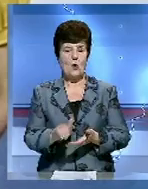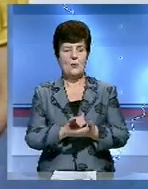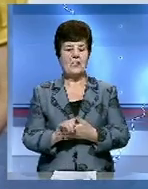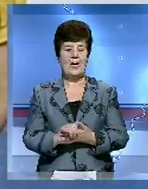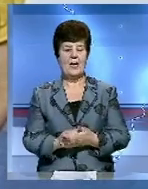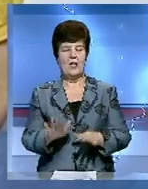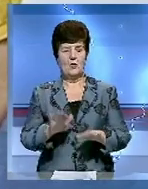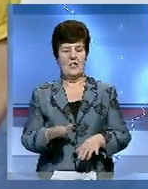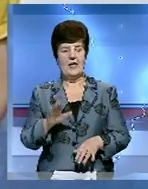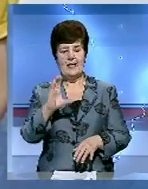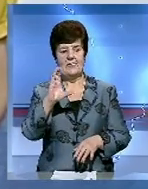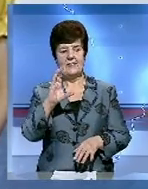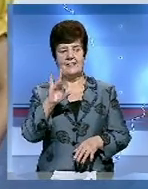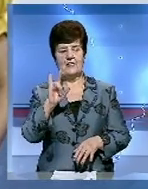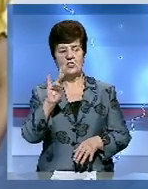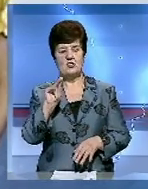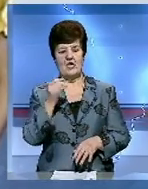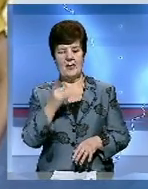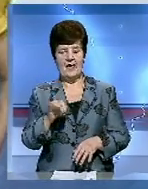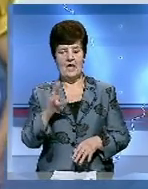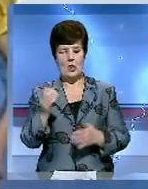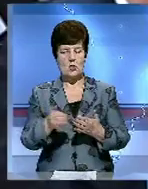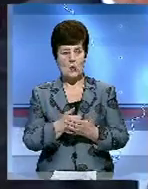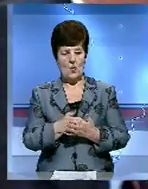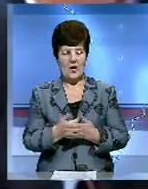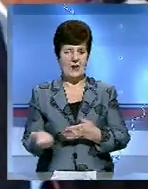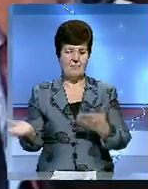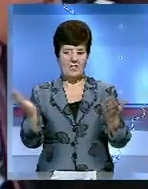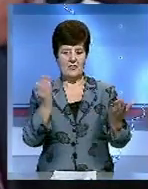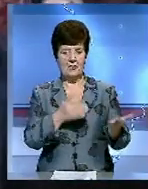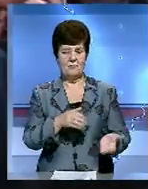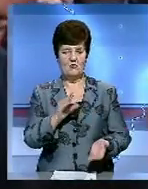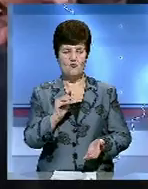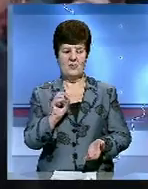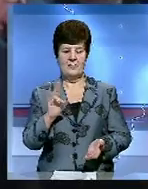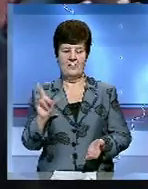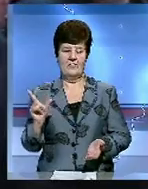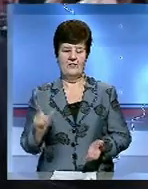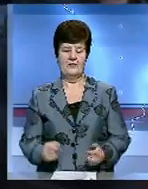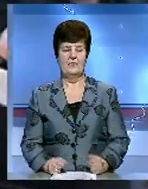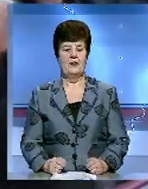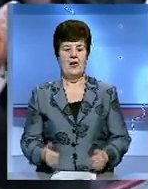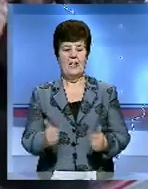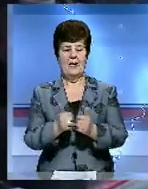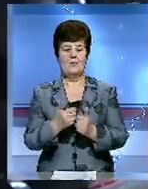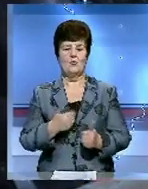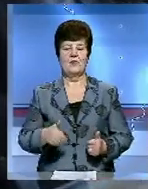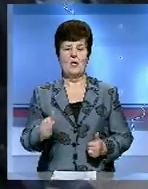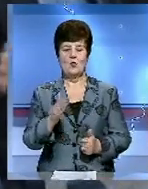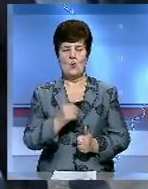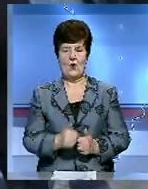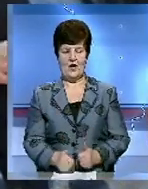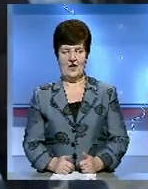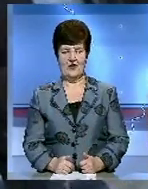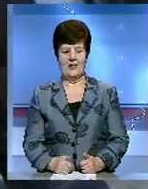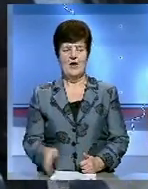Sângerei Noi. Felicitări! Vă invităm în scenă! Vă invităm aici, alături de noi, să vă admire toată